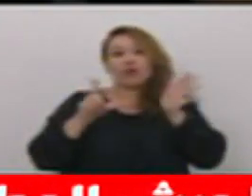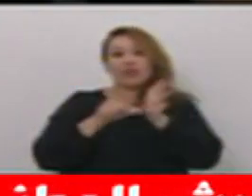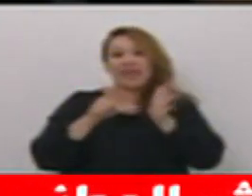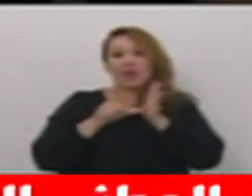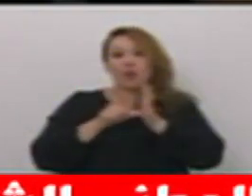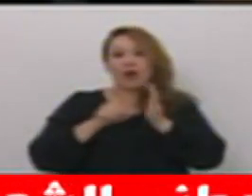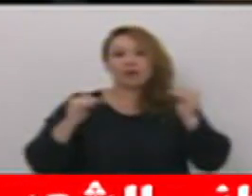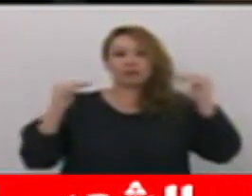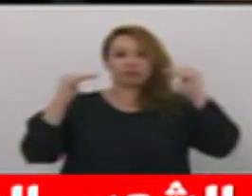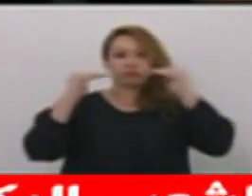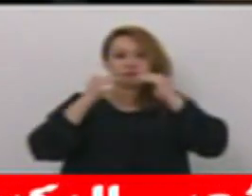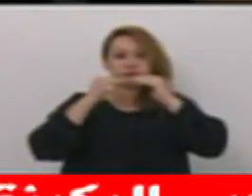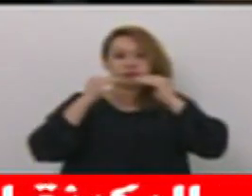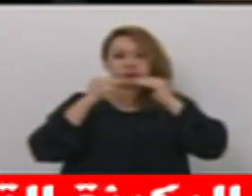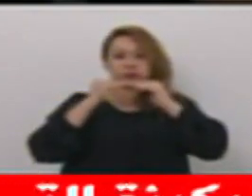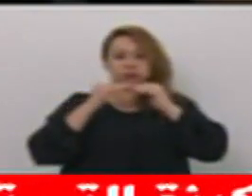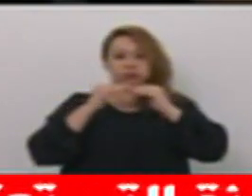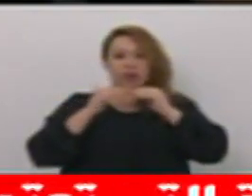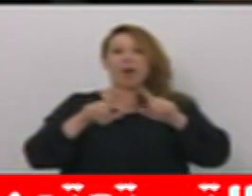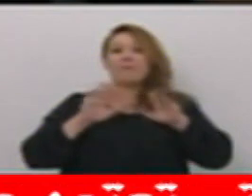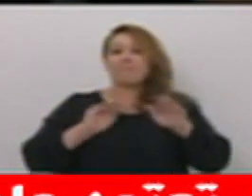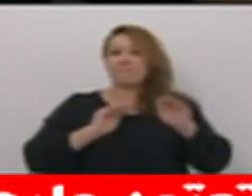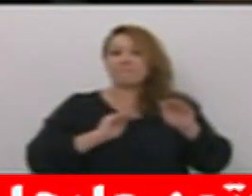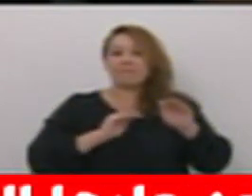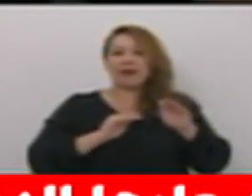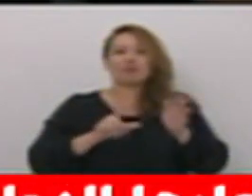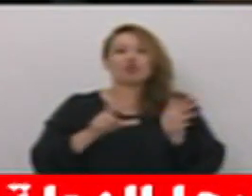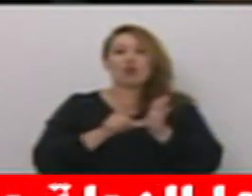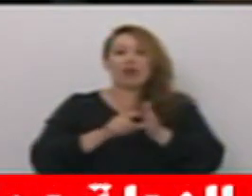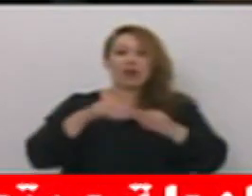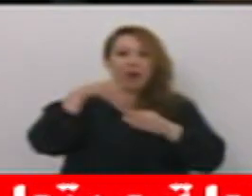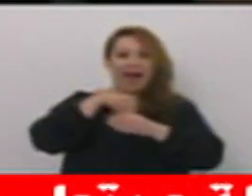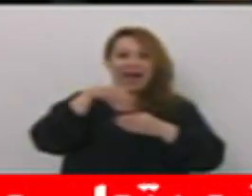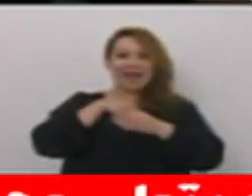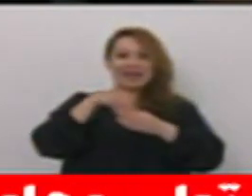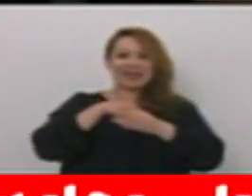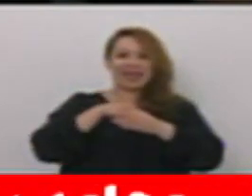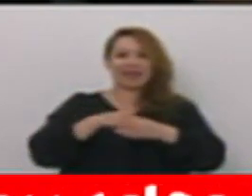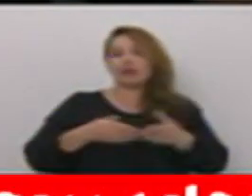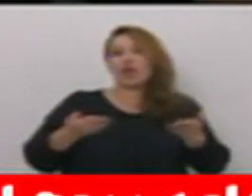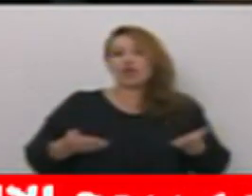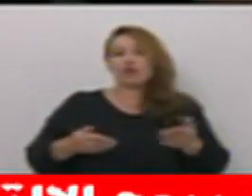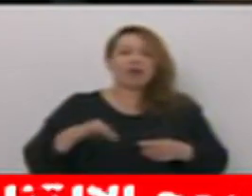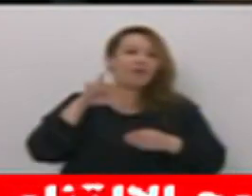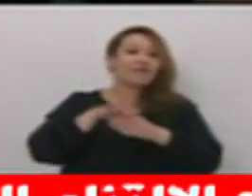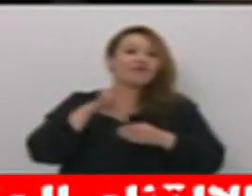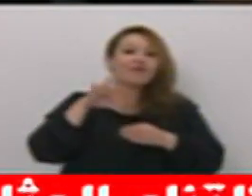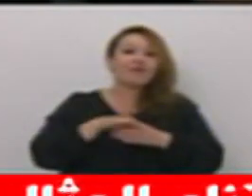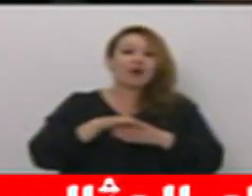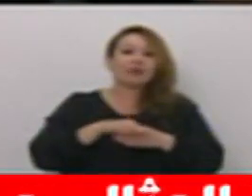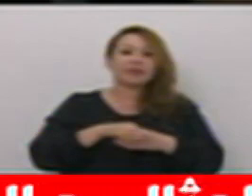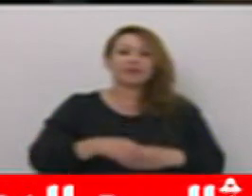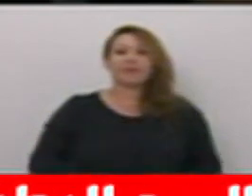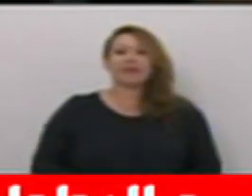وفقا لأحكام المادة 58 من النظام الداخلي للمجلس، ونشرع الآن في عملية التصويت وتبقى